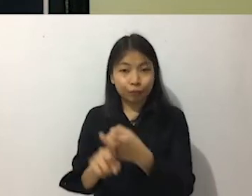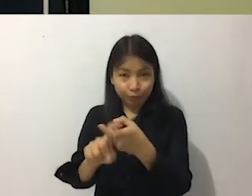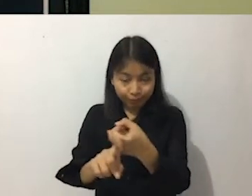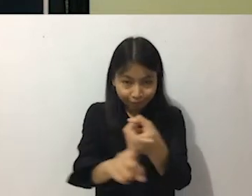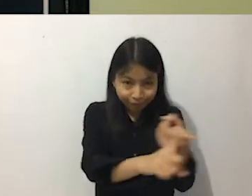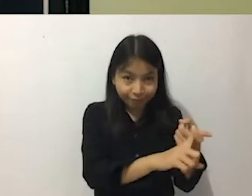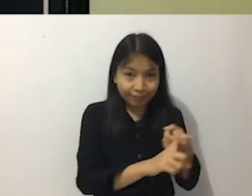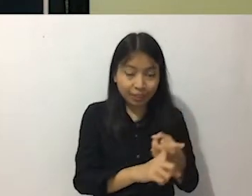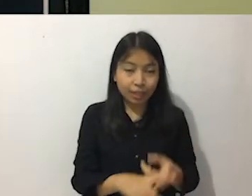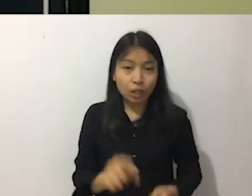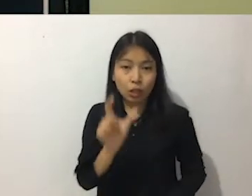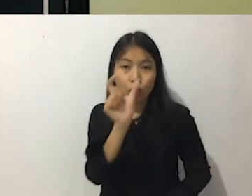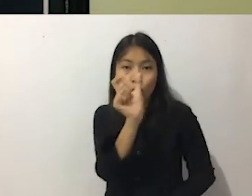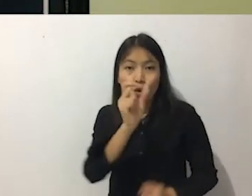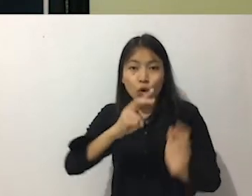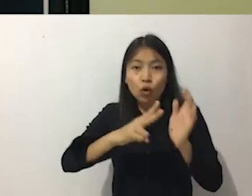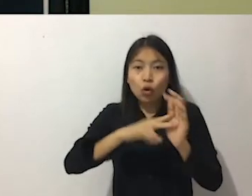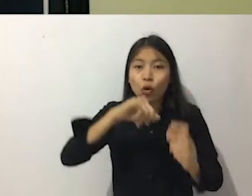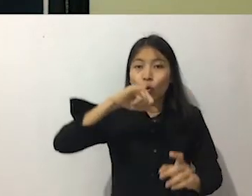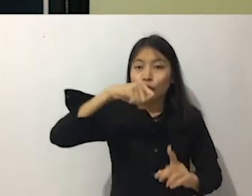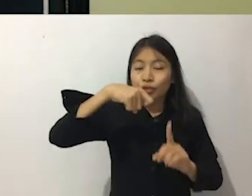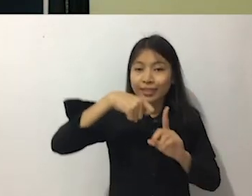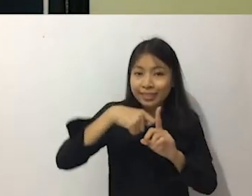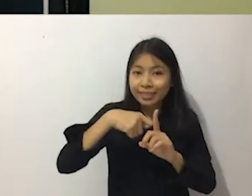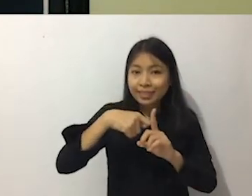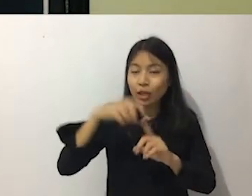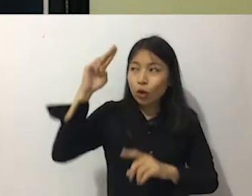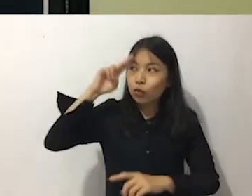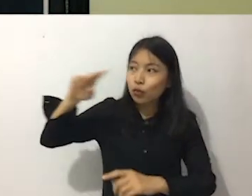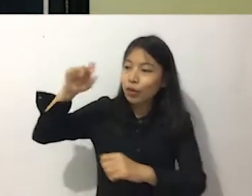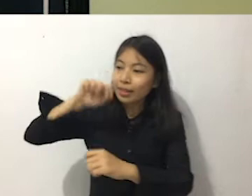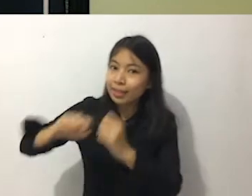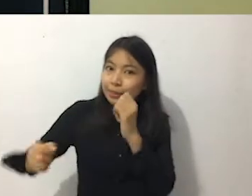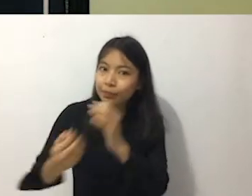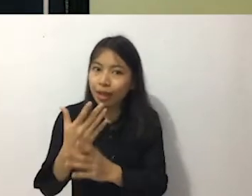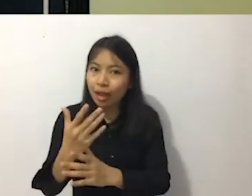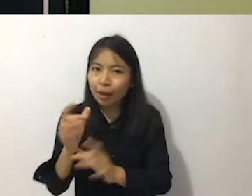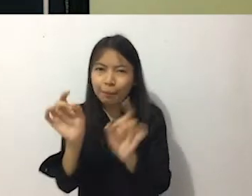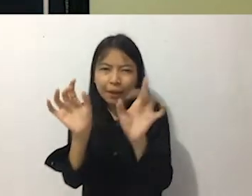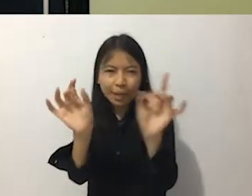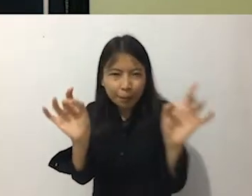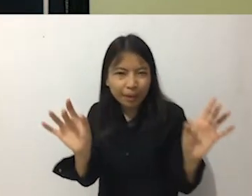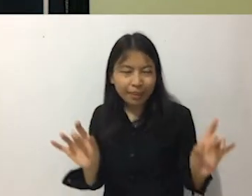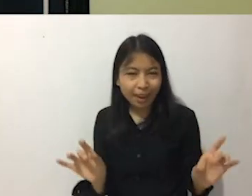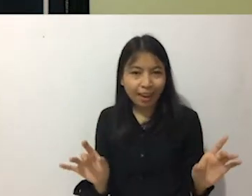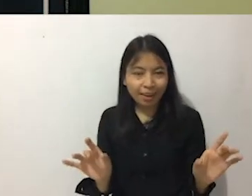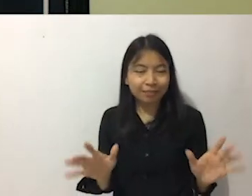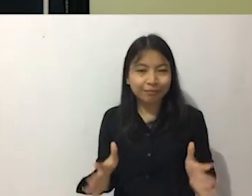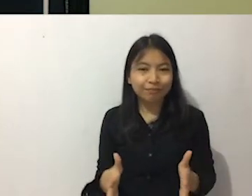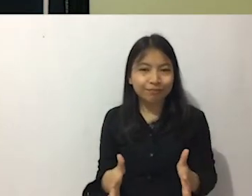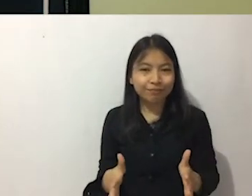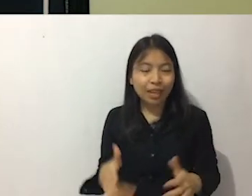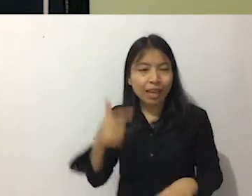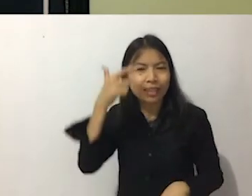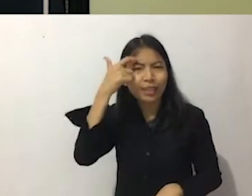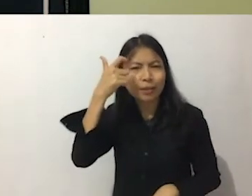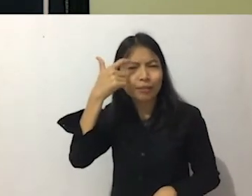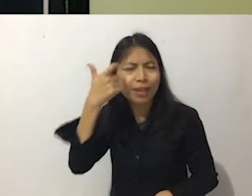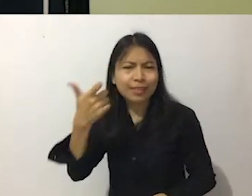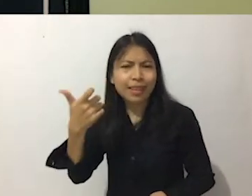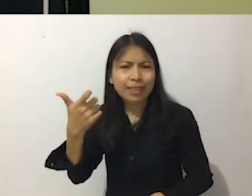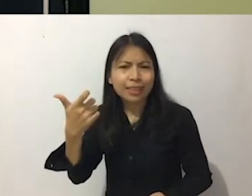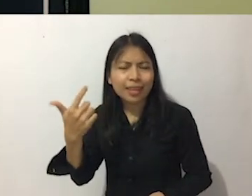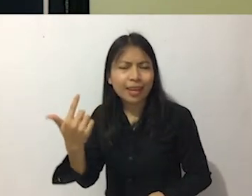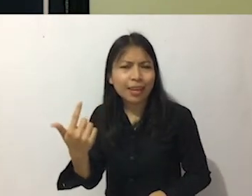kita diciptakan oleh Tuhan. Nah, kita juga belajar bahwa di samping keunikan, kita belajar